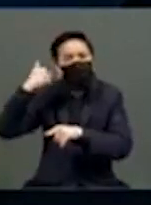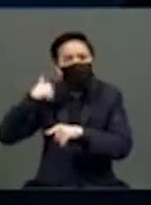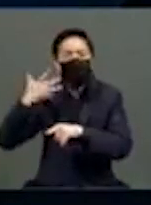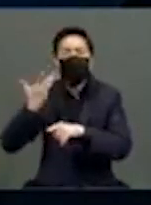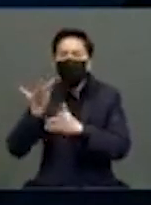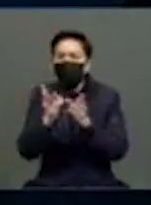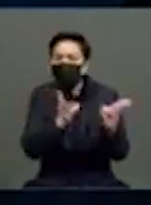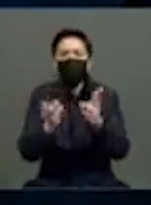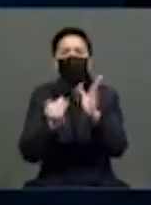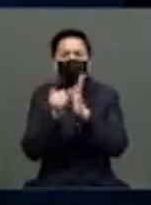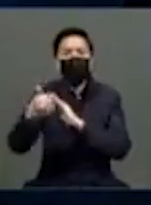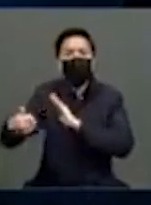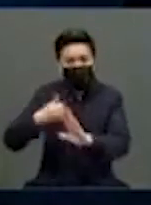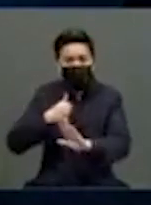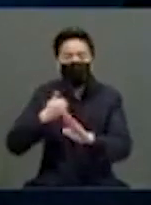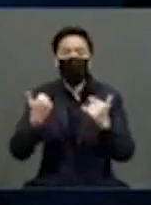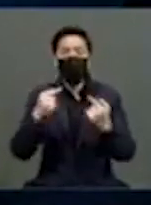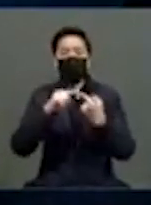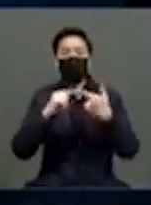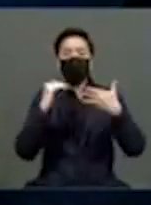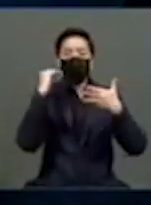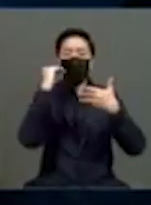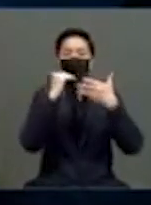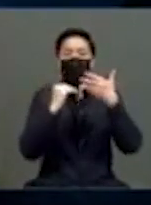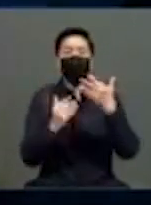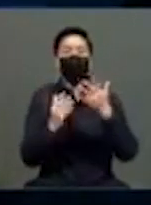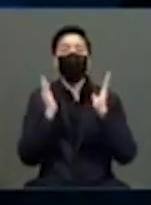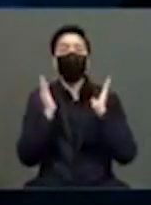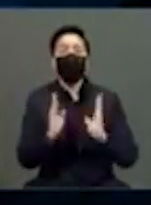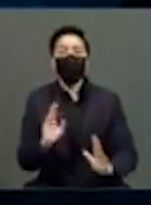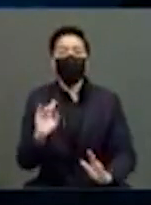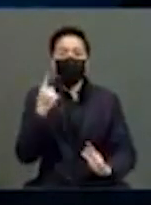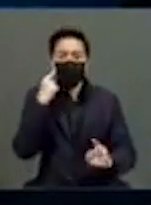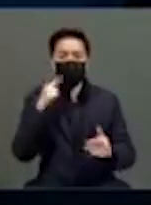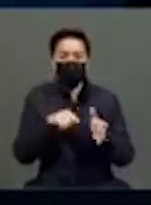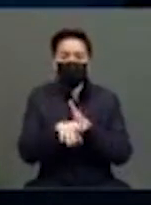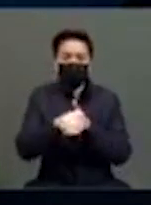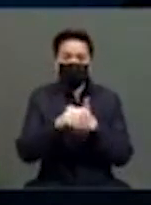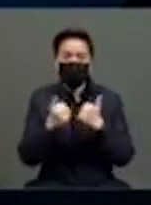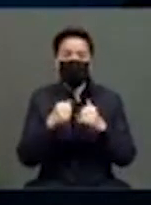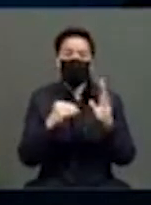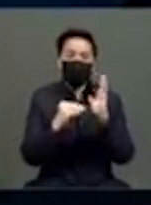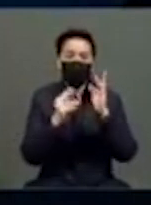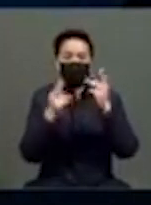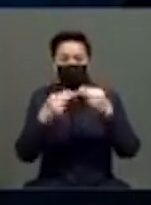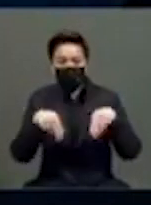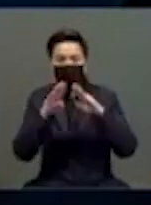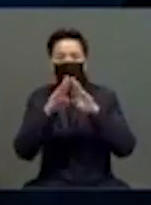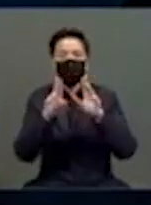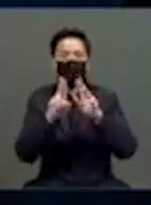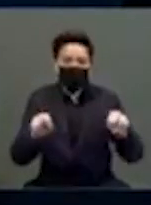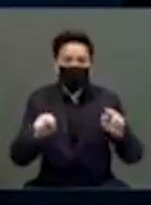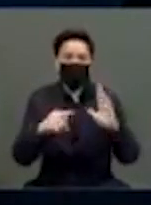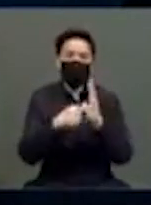ครับเรื่องของลำดับของอะไรใหม่นะครับกรุงเทพมหานครนครปฐมนนทบุรีสมุทรปราการ